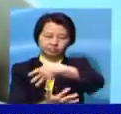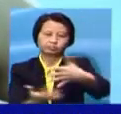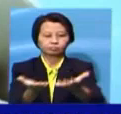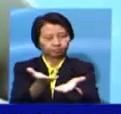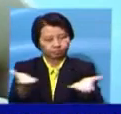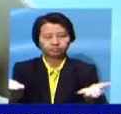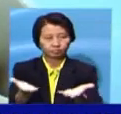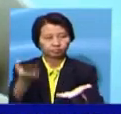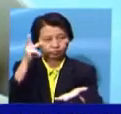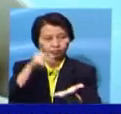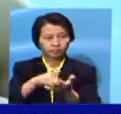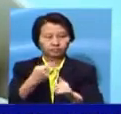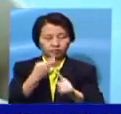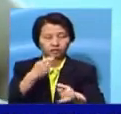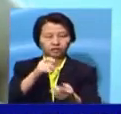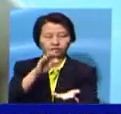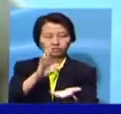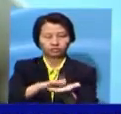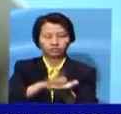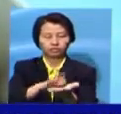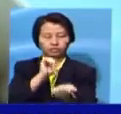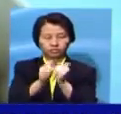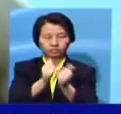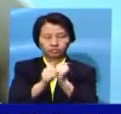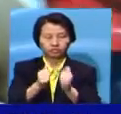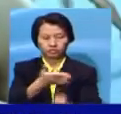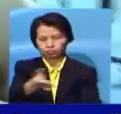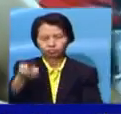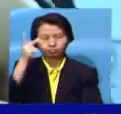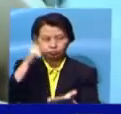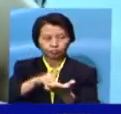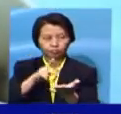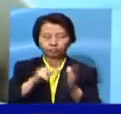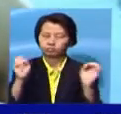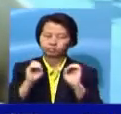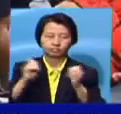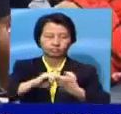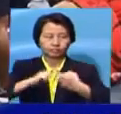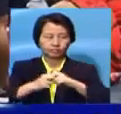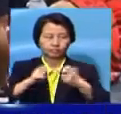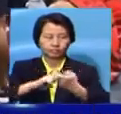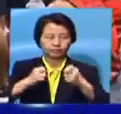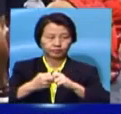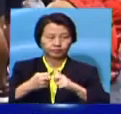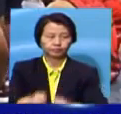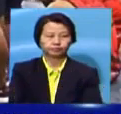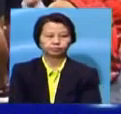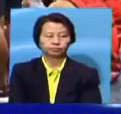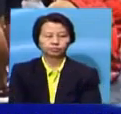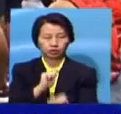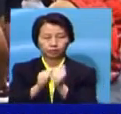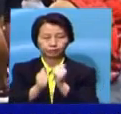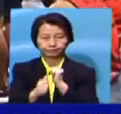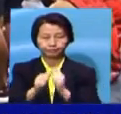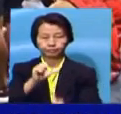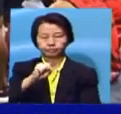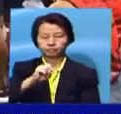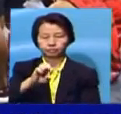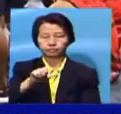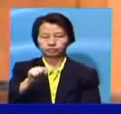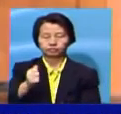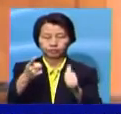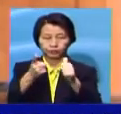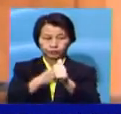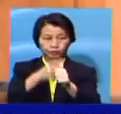dekat ramai daripada sekolah sukan kan so dah main lama so tak ada apa-apa masalah bagi kami sukan C kali ini merupakan yang